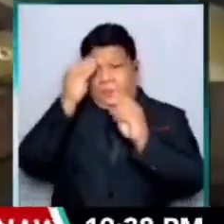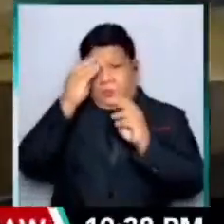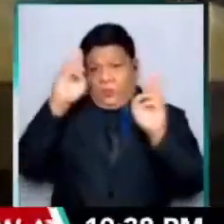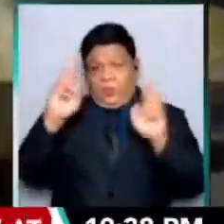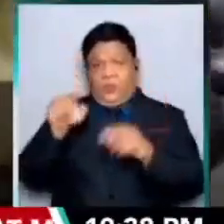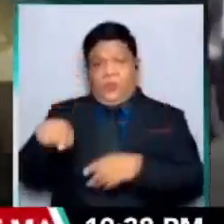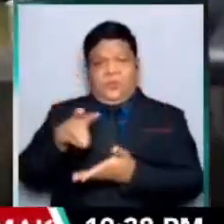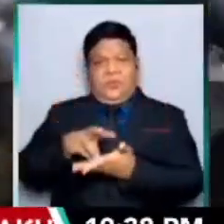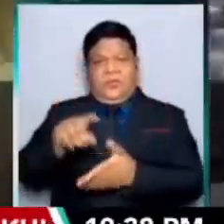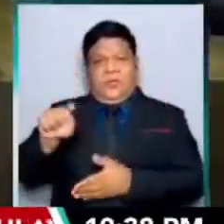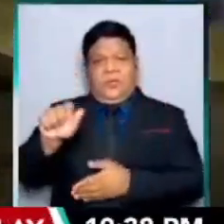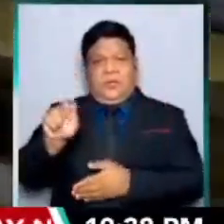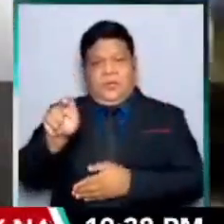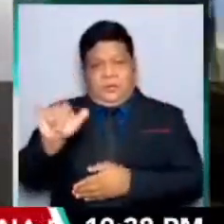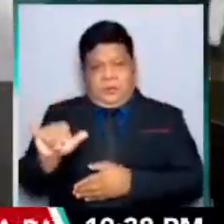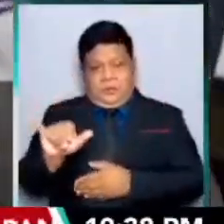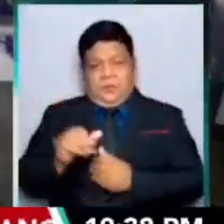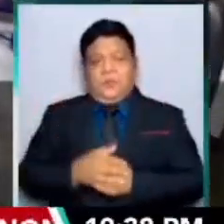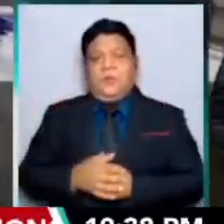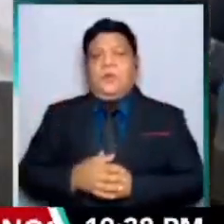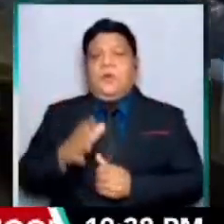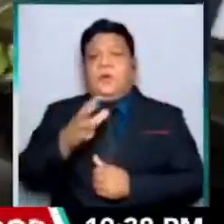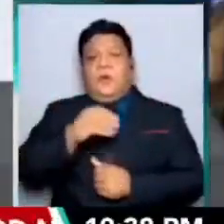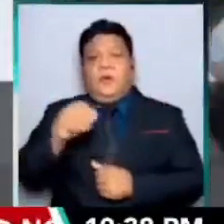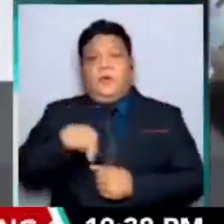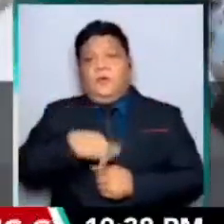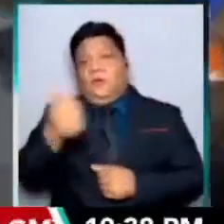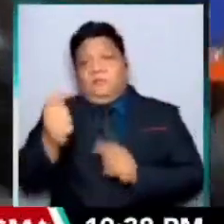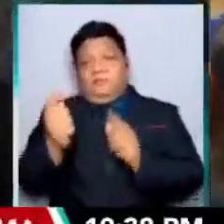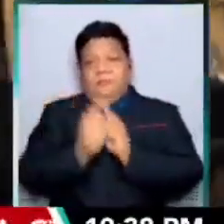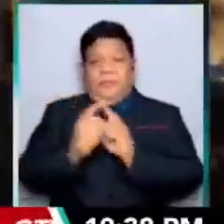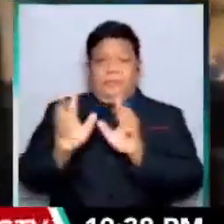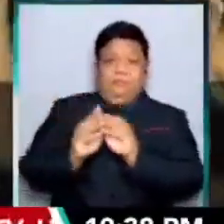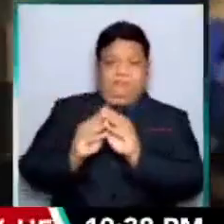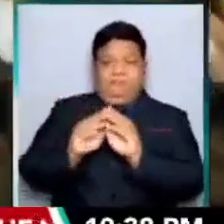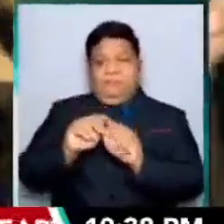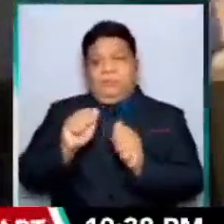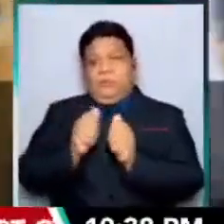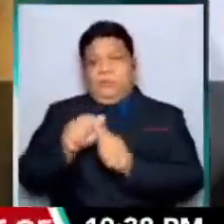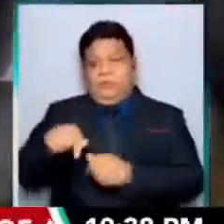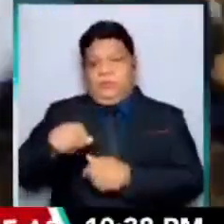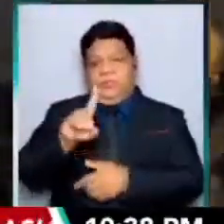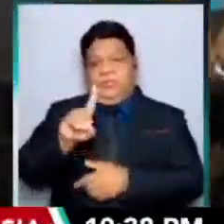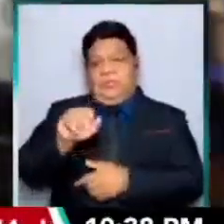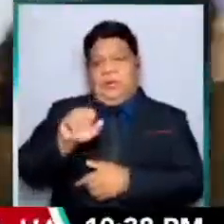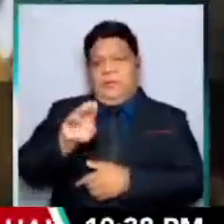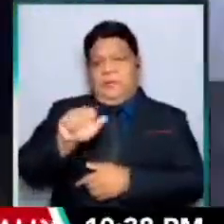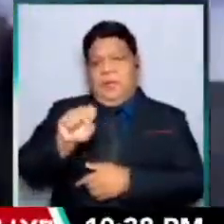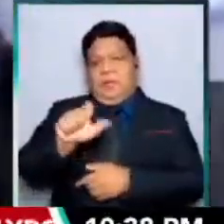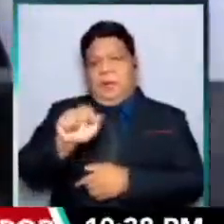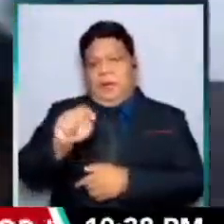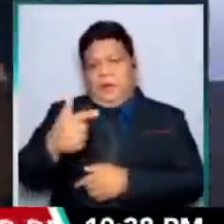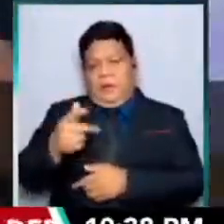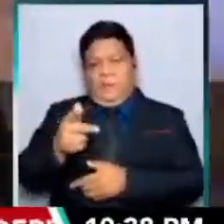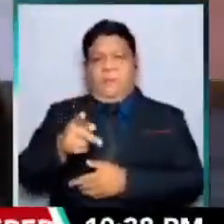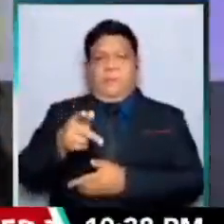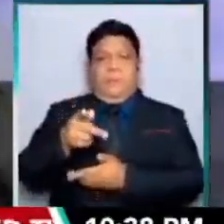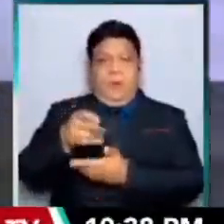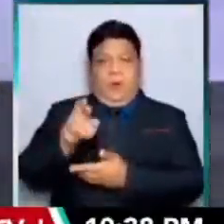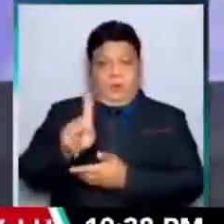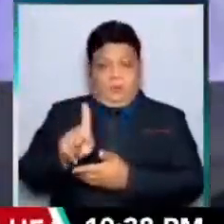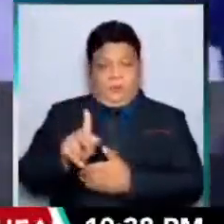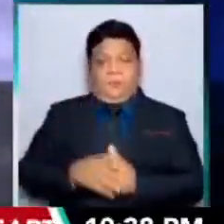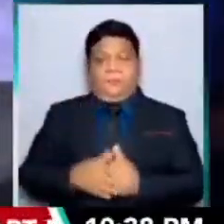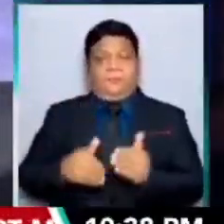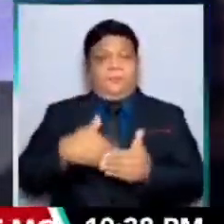Manuel Tanhuatco at may meet and greet sa Dimasalang Park. Humarap din sila sa isang town hall meeting sa Bagong Bayan Court